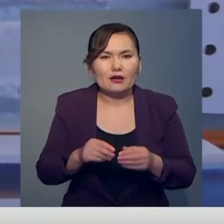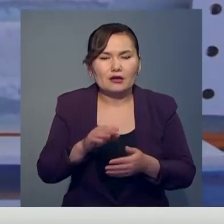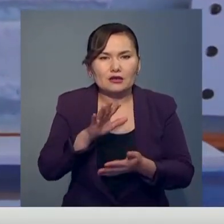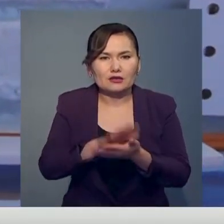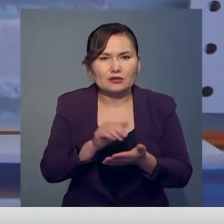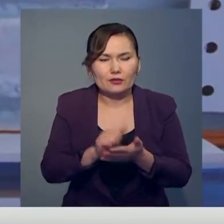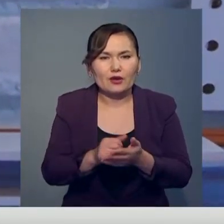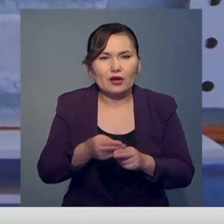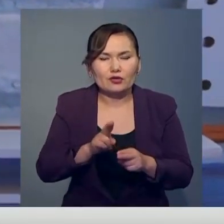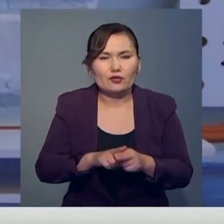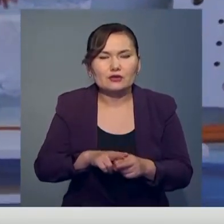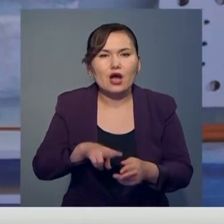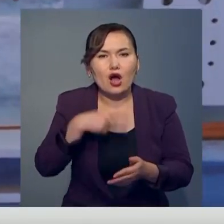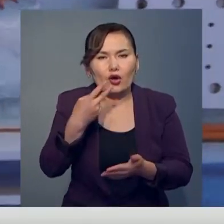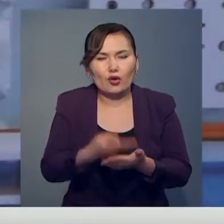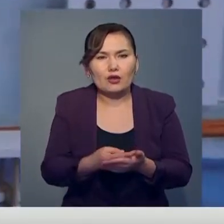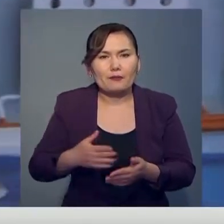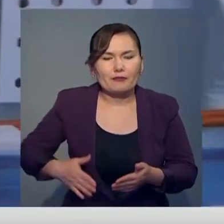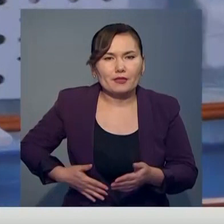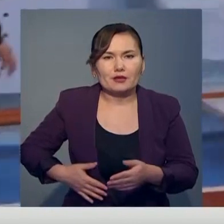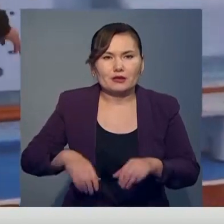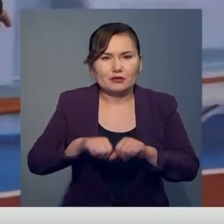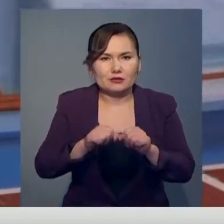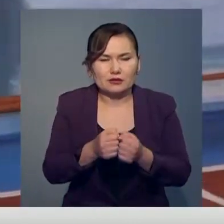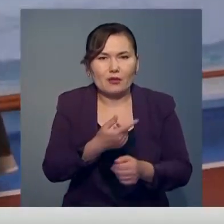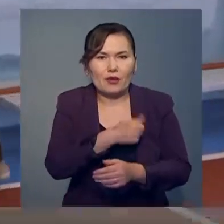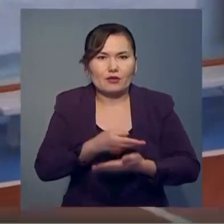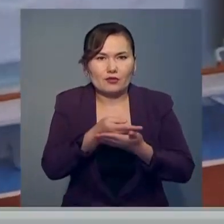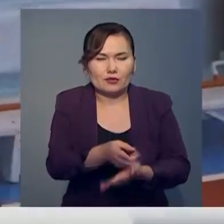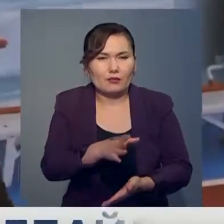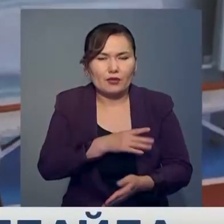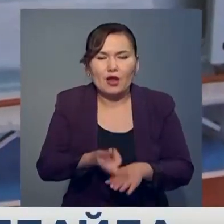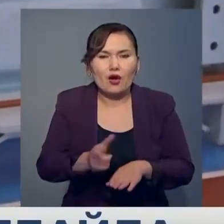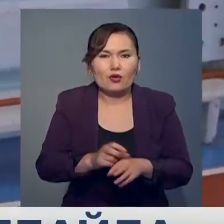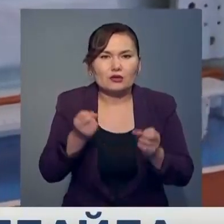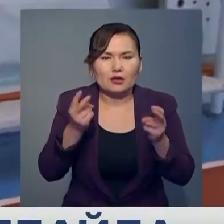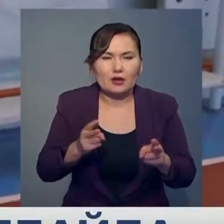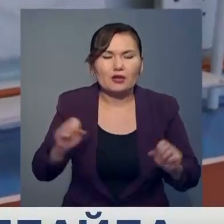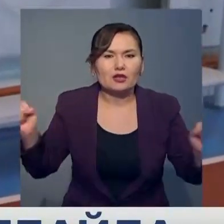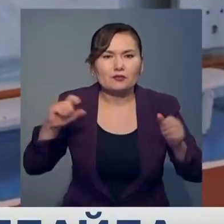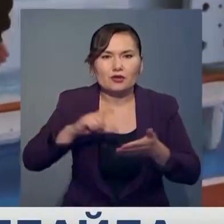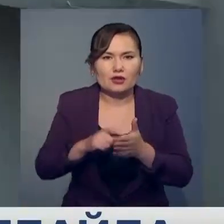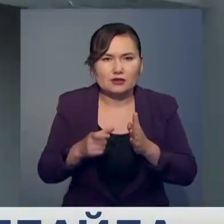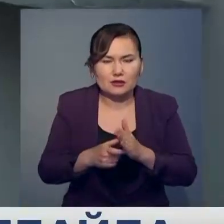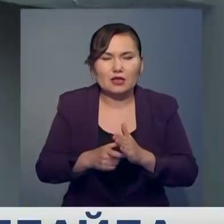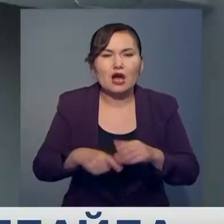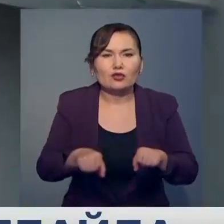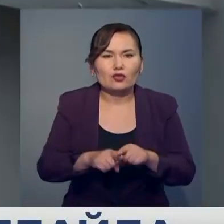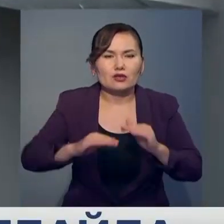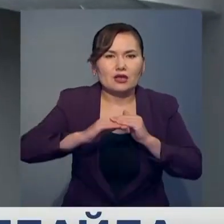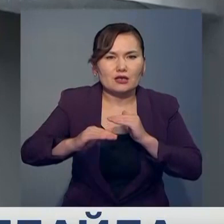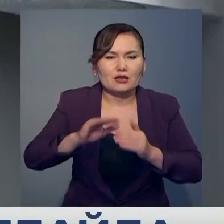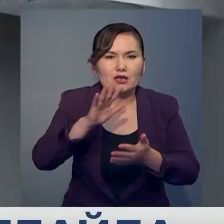екі қабырғамды сындырдым. Балалары бір жерін жарақаттап алама деп, жаным қалмайды. Спорт залы тозып тұр, едені шіріп тұр. Жақында